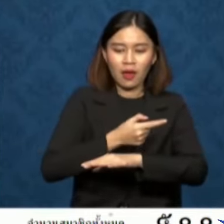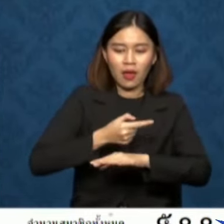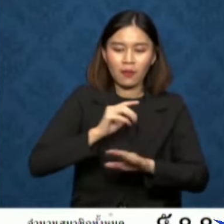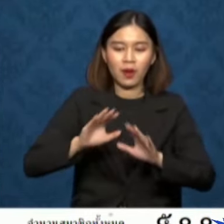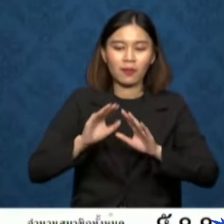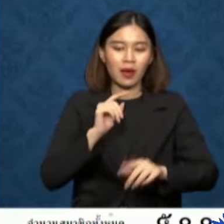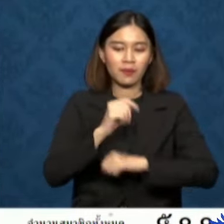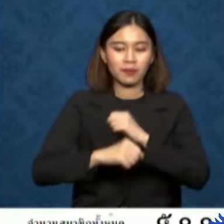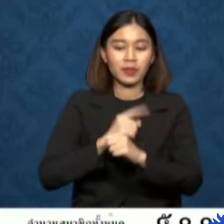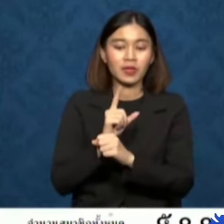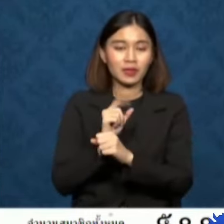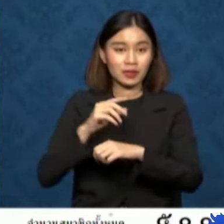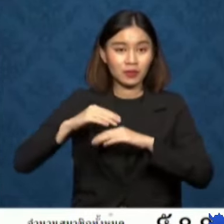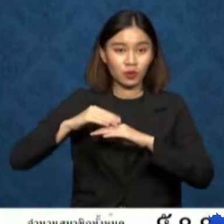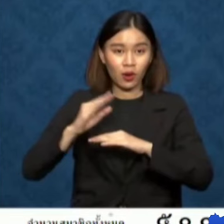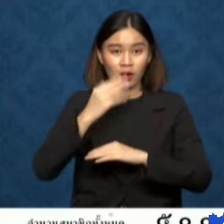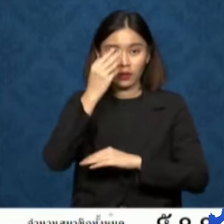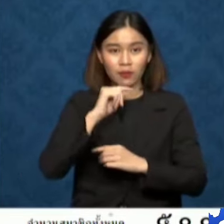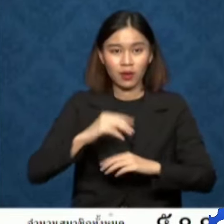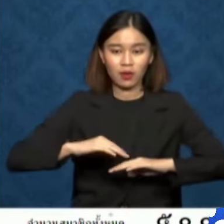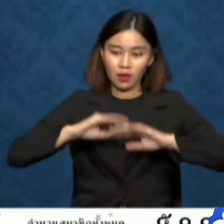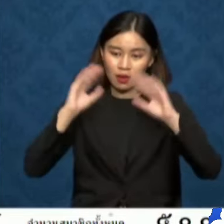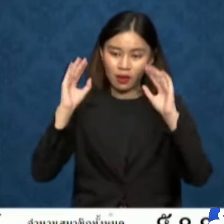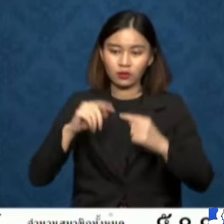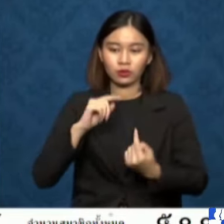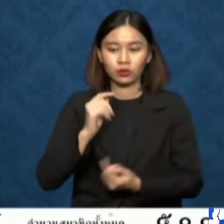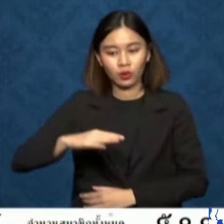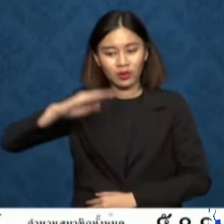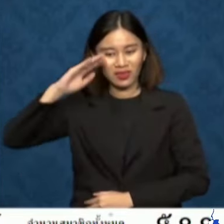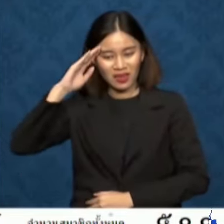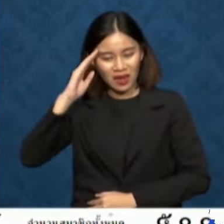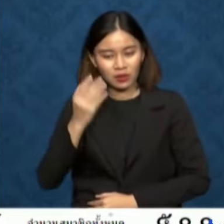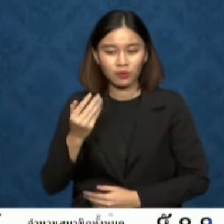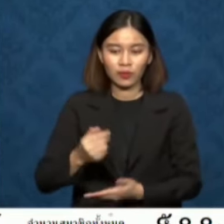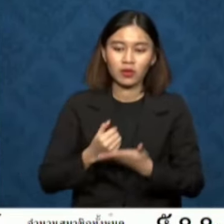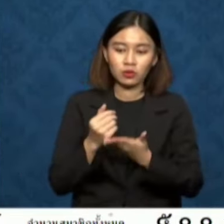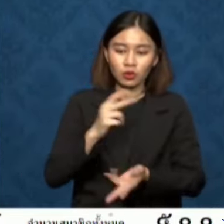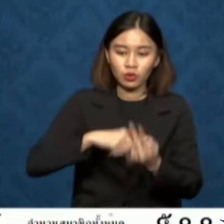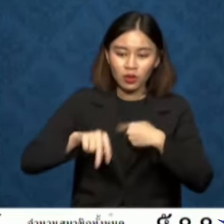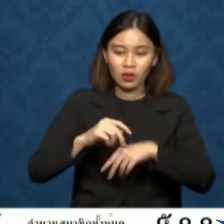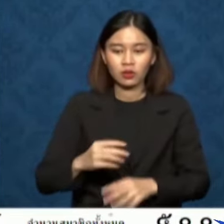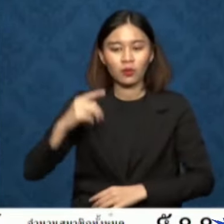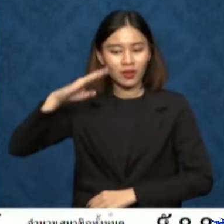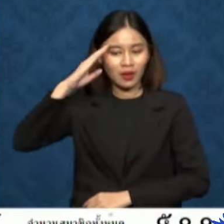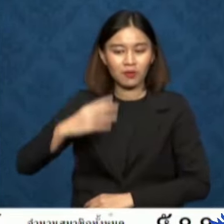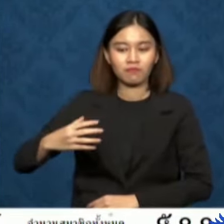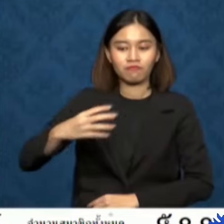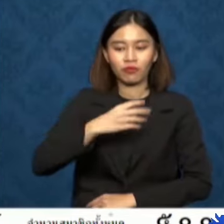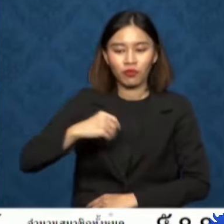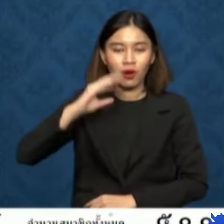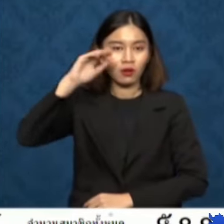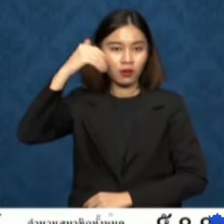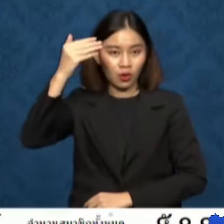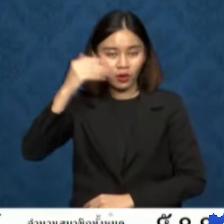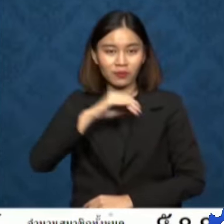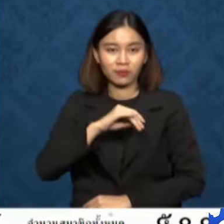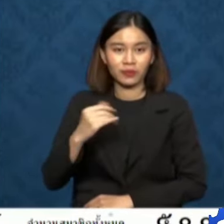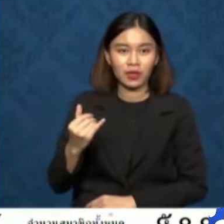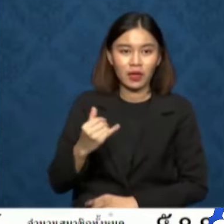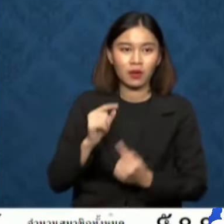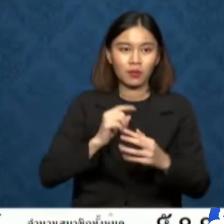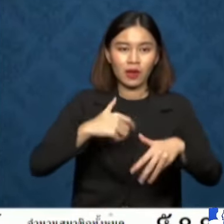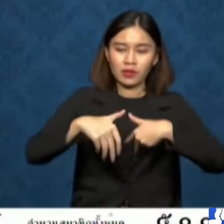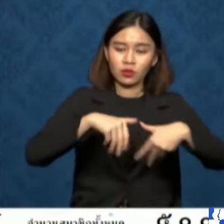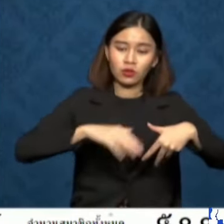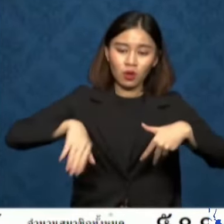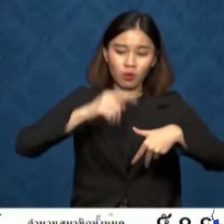ๆ20ปีครับถึงจะปลอดจากพลทหารรับใช้เผลอๆเดี๋ยวมีรัฐประหารเกิดขึ้นก่อนด้วยซ้ำประชาชน